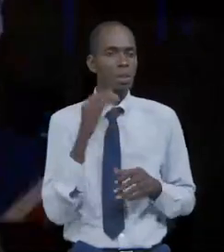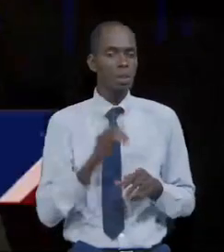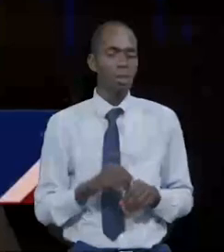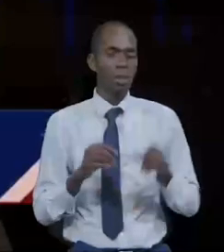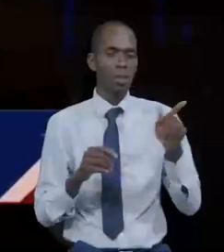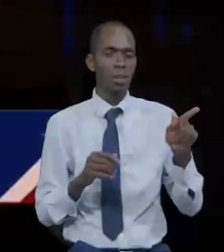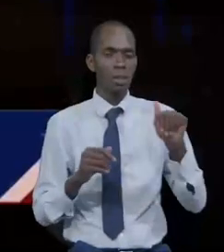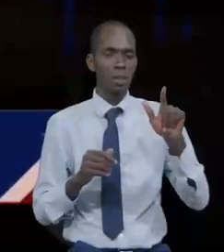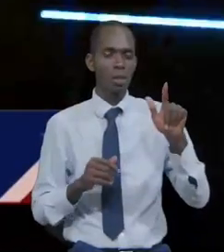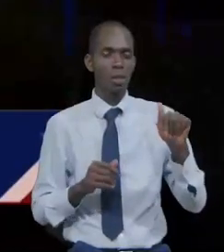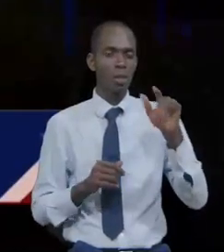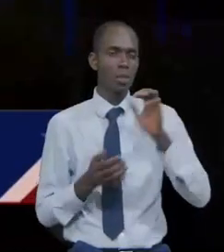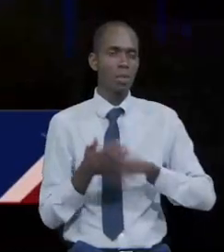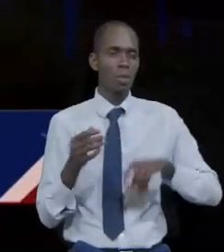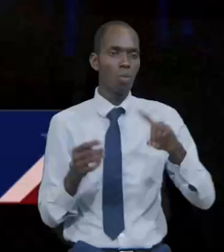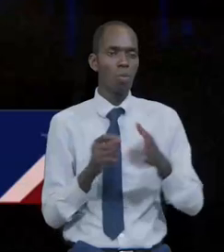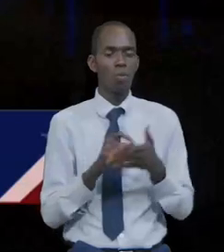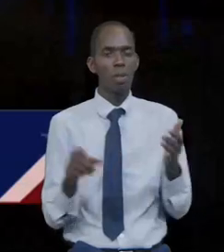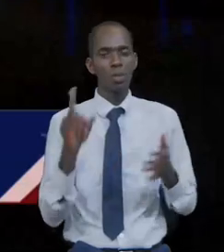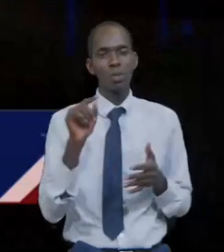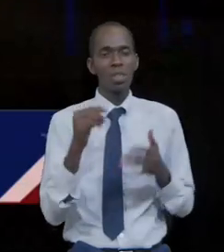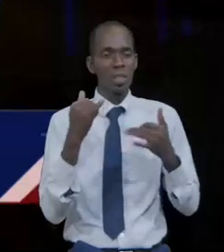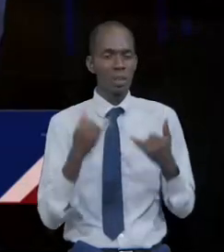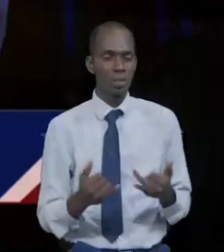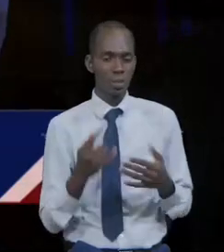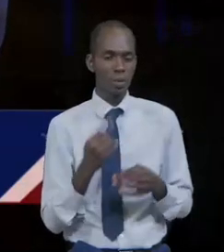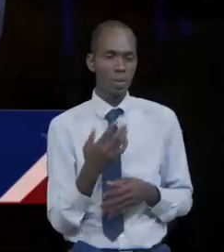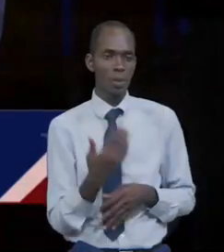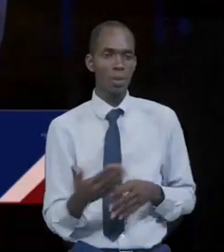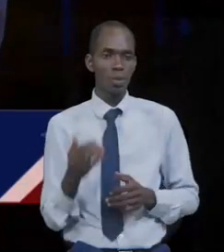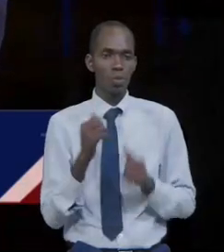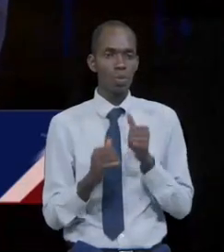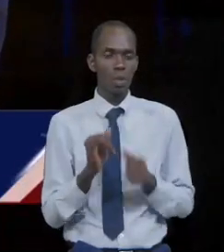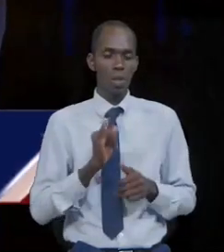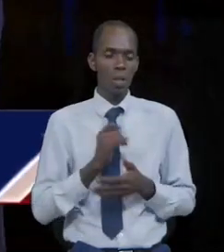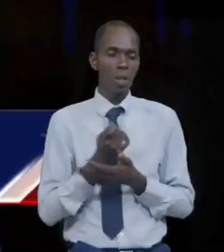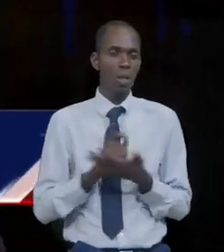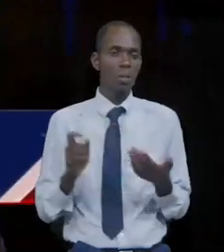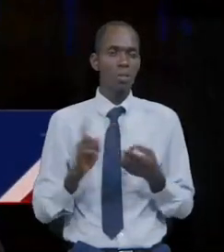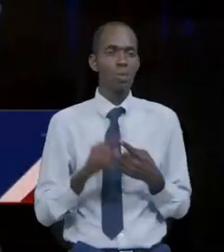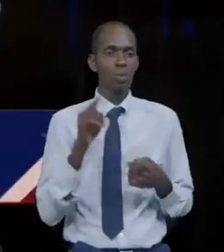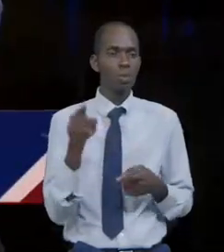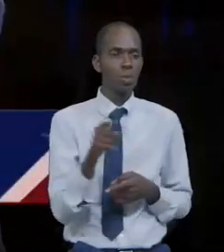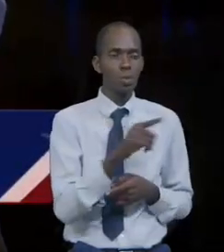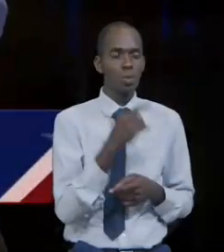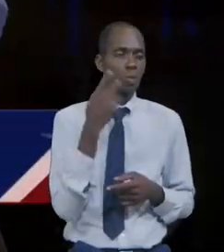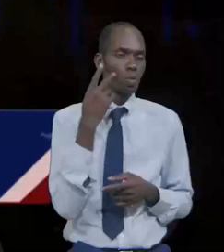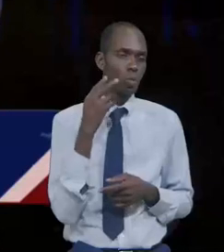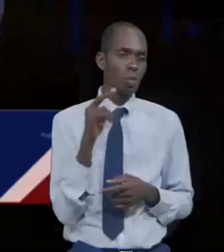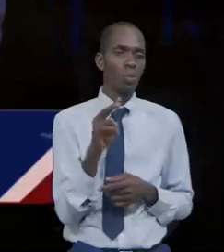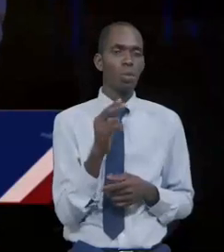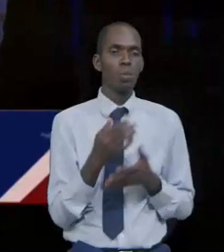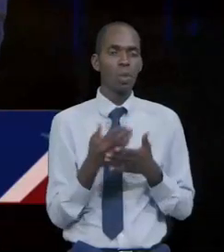1, verset 20. Dans ce que je vous écris, voici,